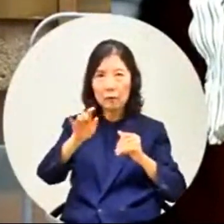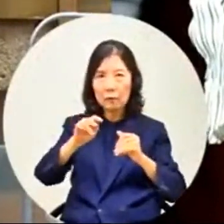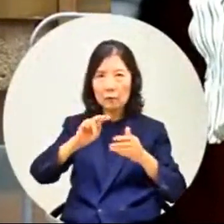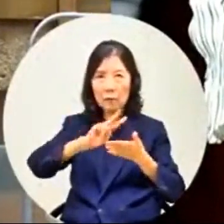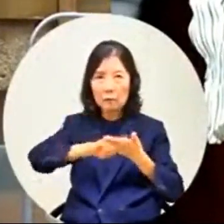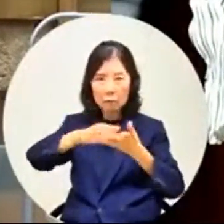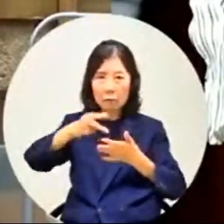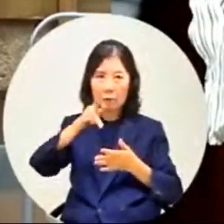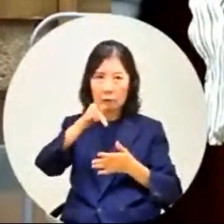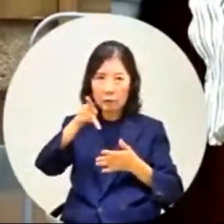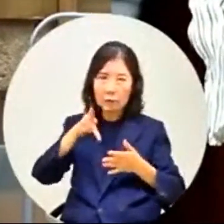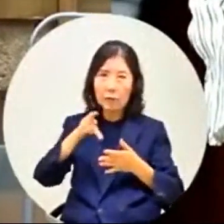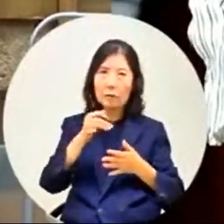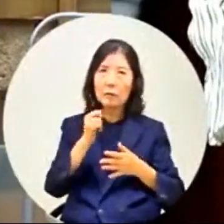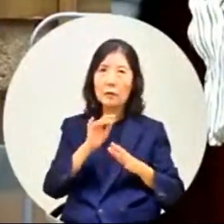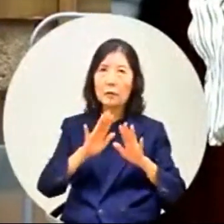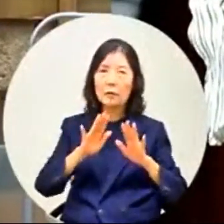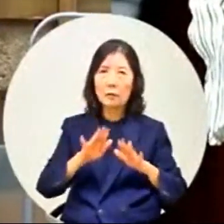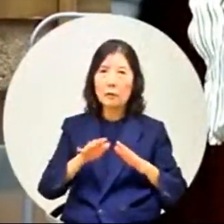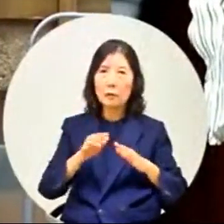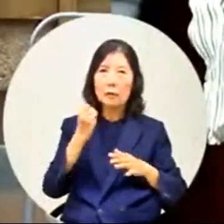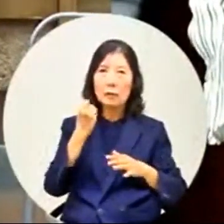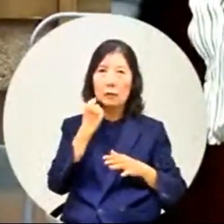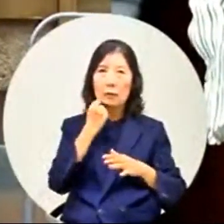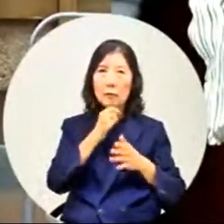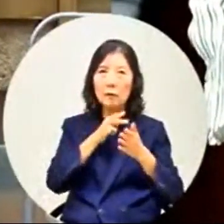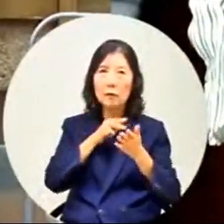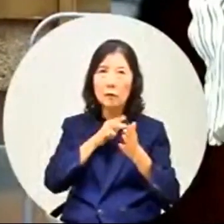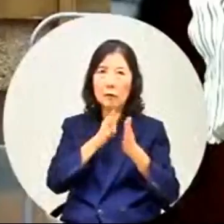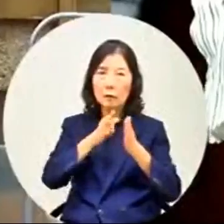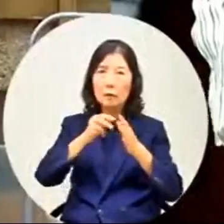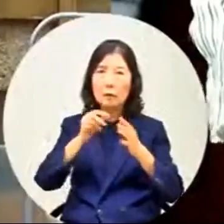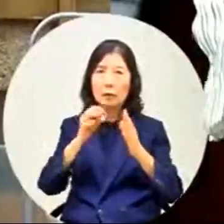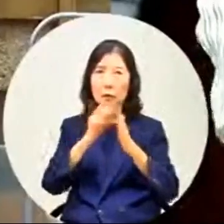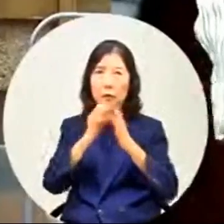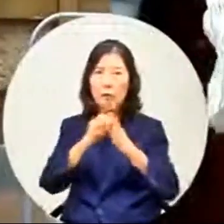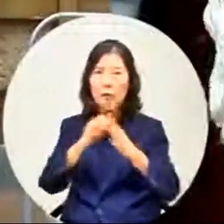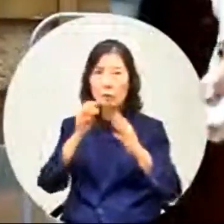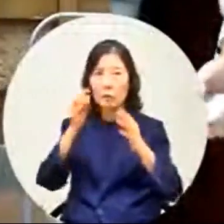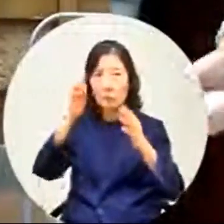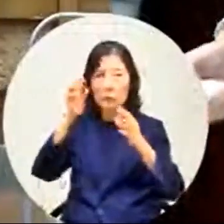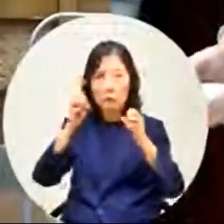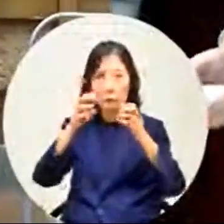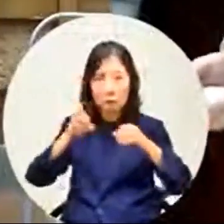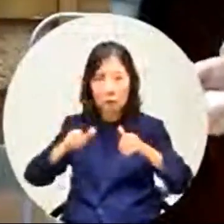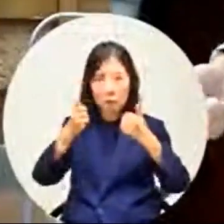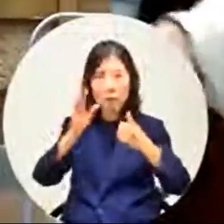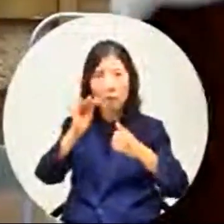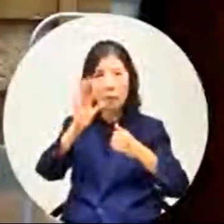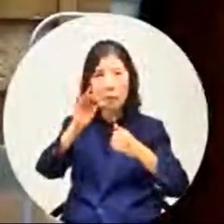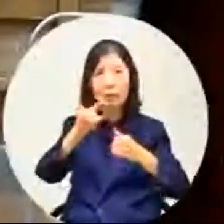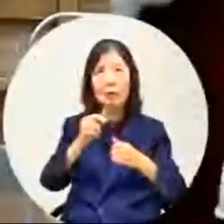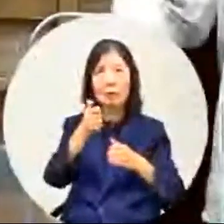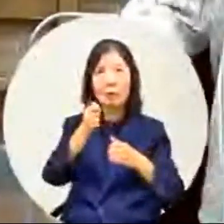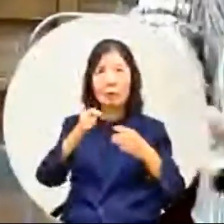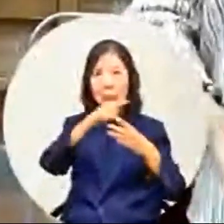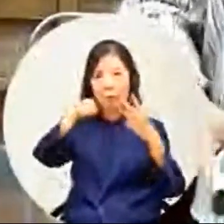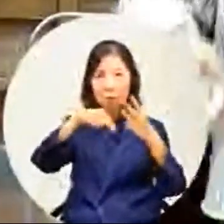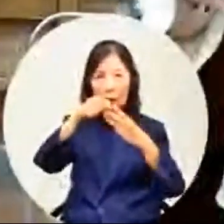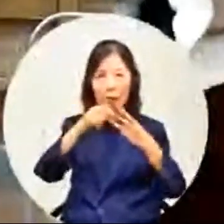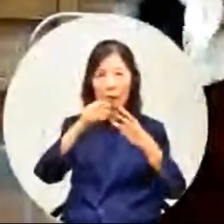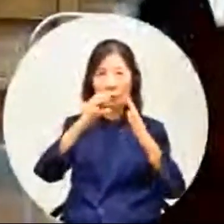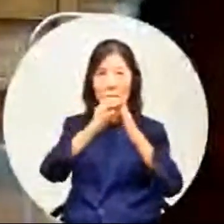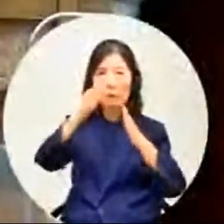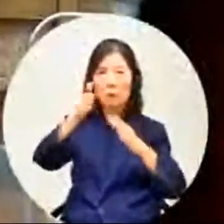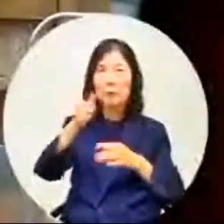部分，是否已经跟台铁局取得共识啊？主要是这样子。好，谢谢。 好，感谢三个局处哦，非常谢